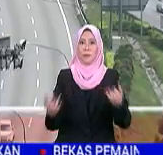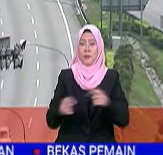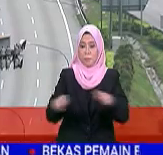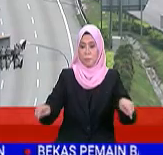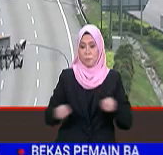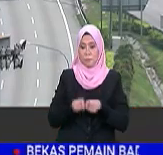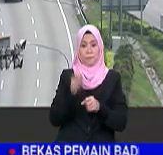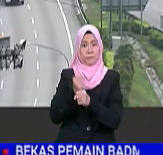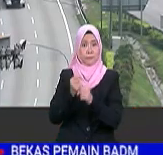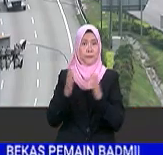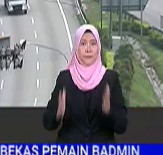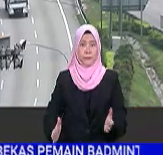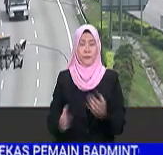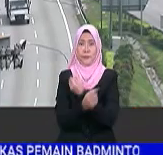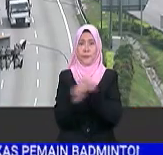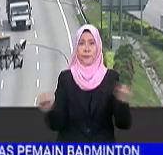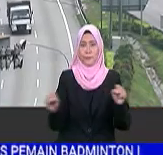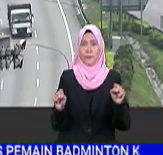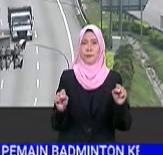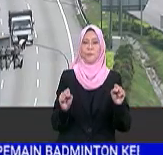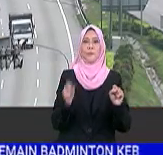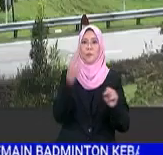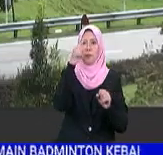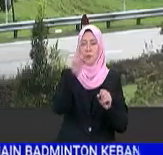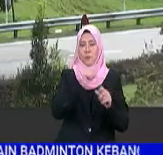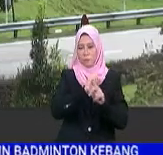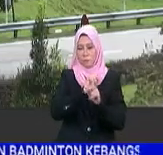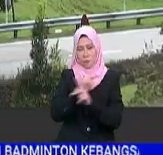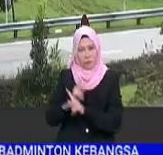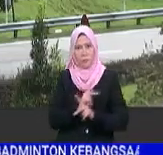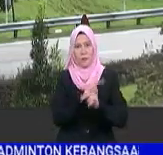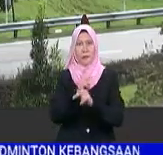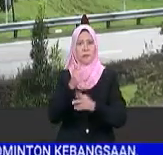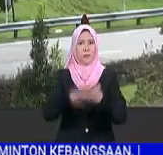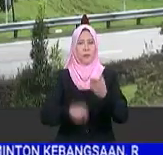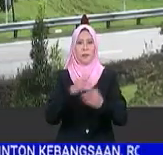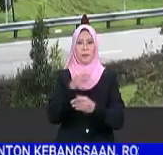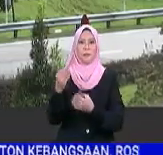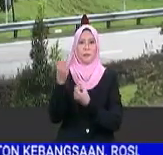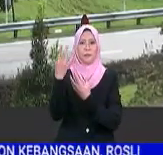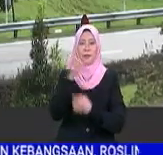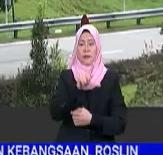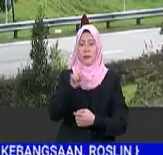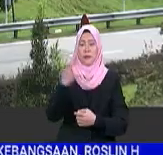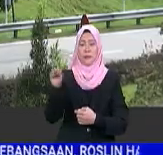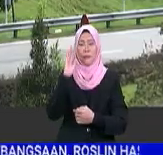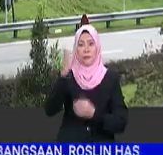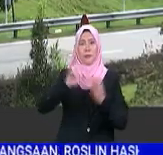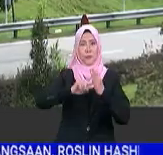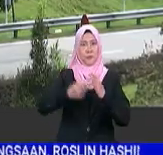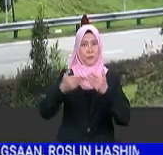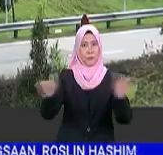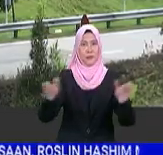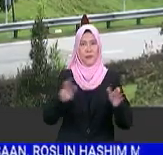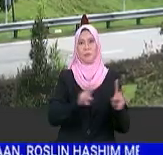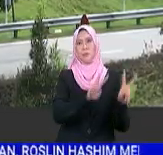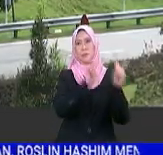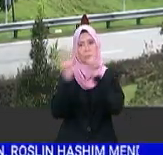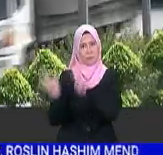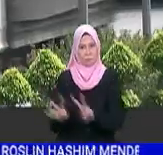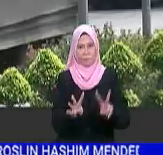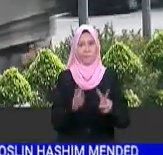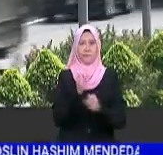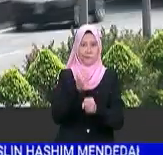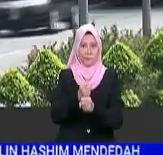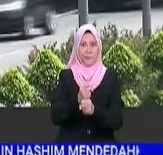ditempatkan bagi mantu melancarkan transaksi tol manakala pusat Nusantara vielen akan beroperasi selama 24jam